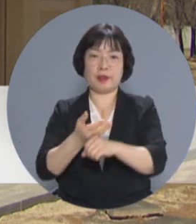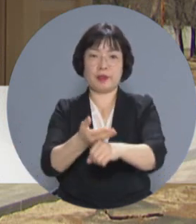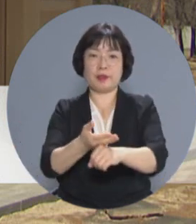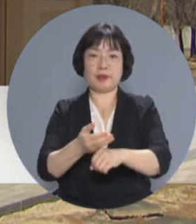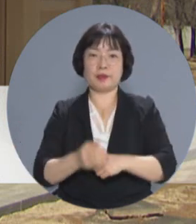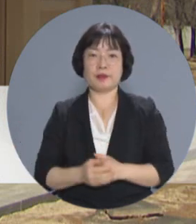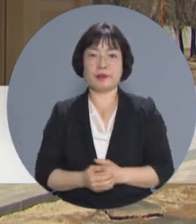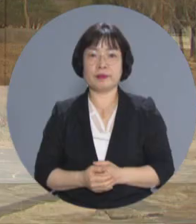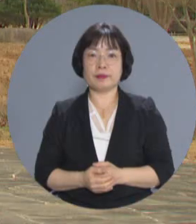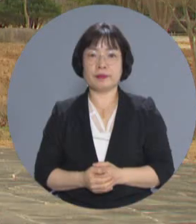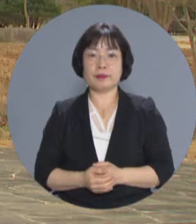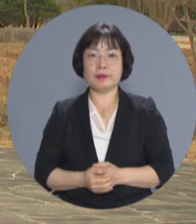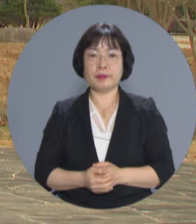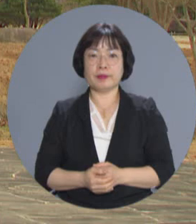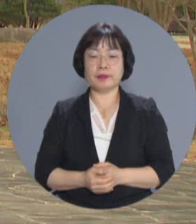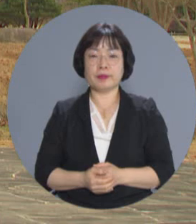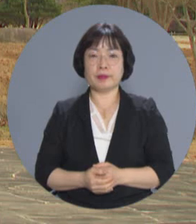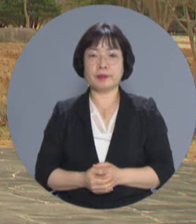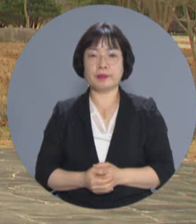취재했습니다